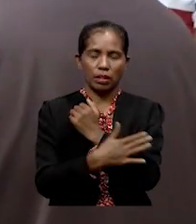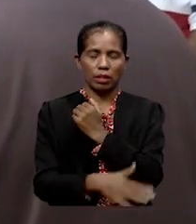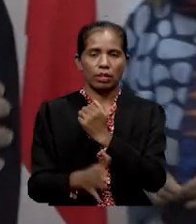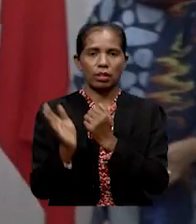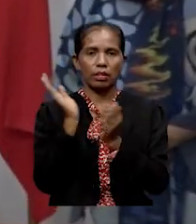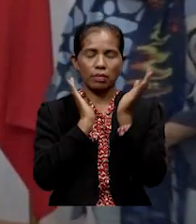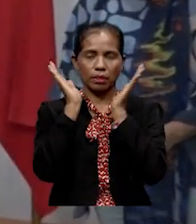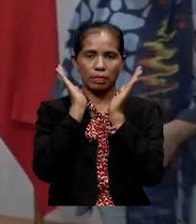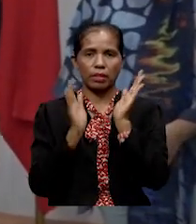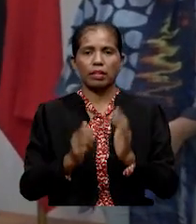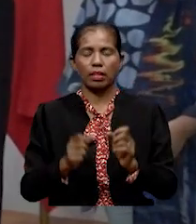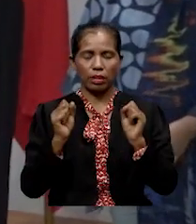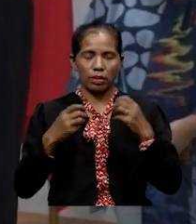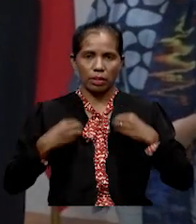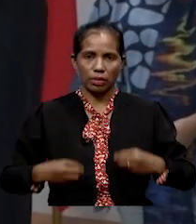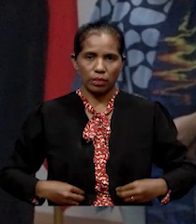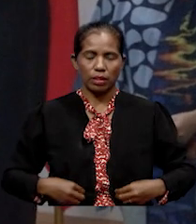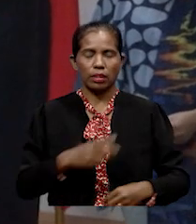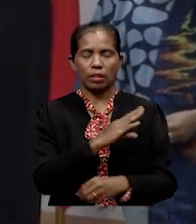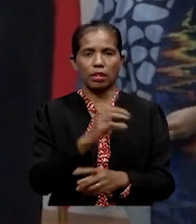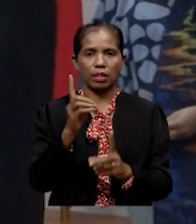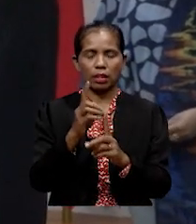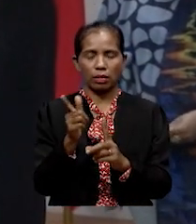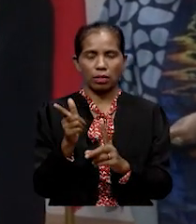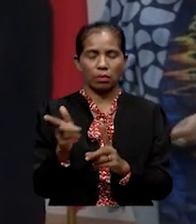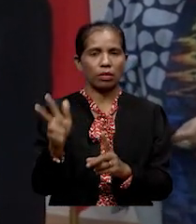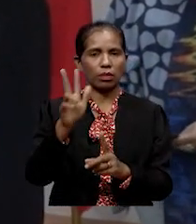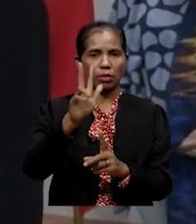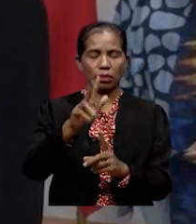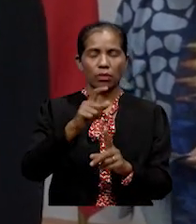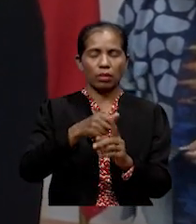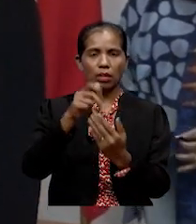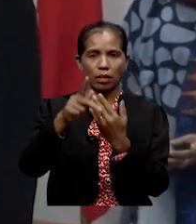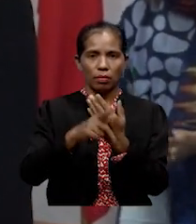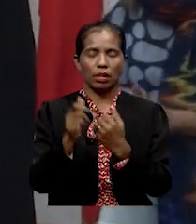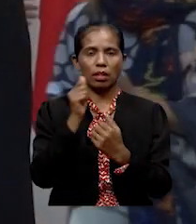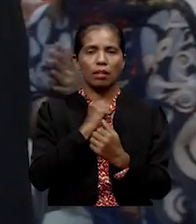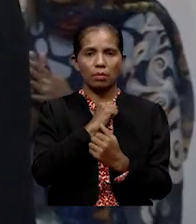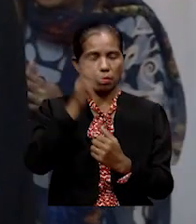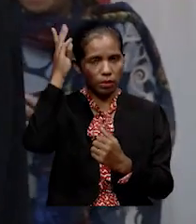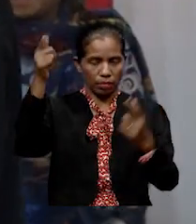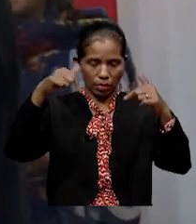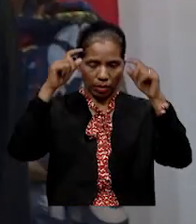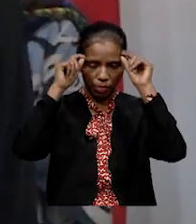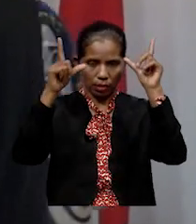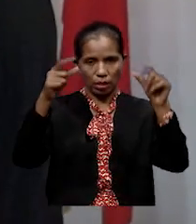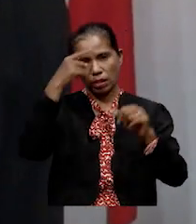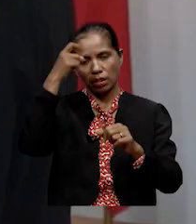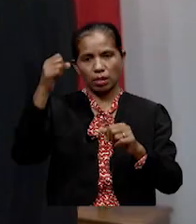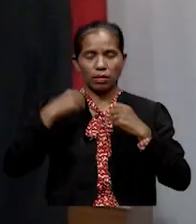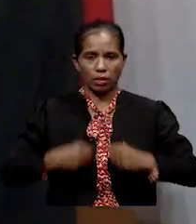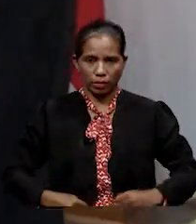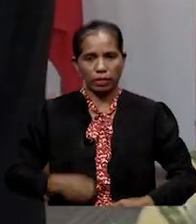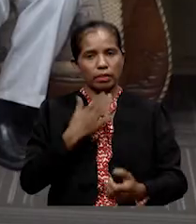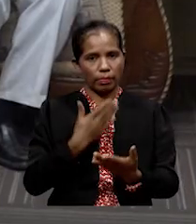tratamento Saudi Malaysia no ia lorong sang resin tolu fulan Abril Bispo Dom Norberto Tohikas Timor Leste tambah Saudi rekoperaona Dom Norberto